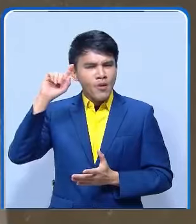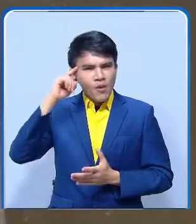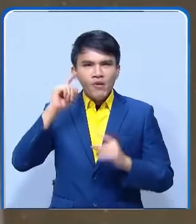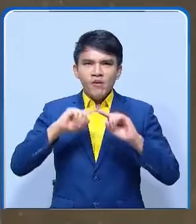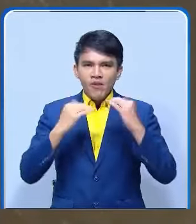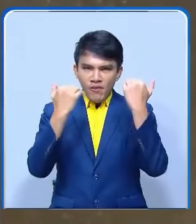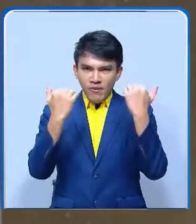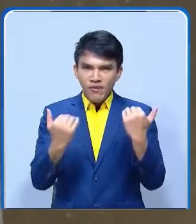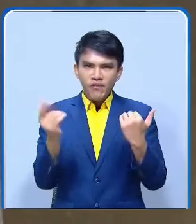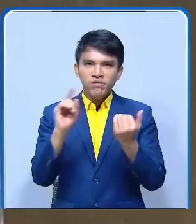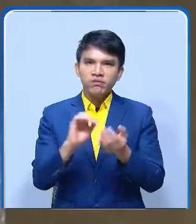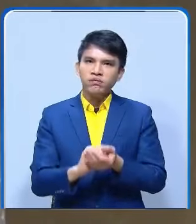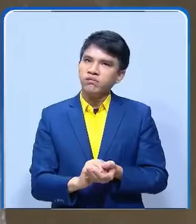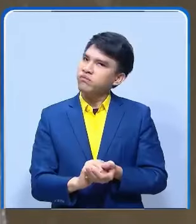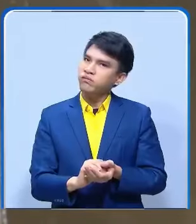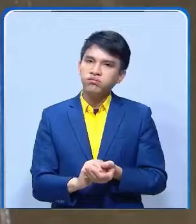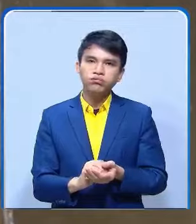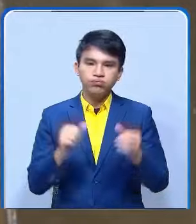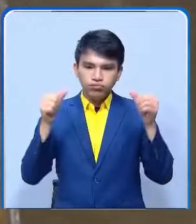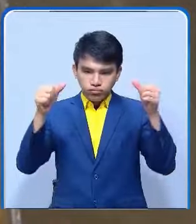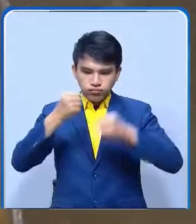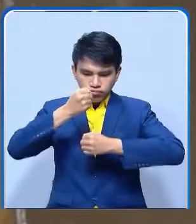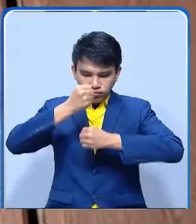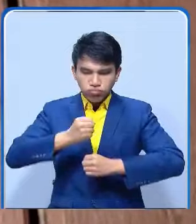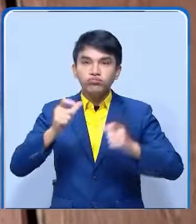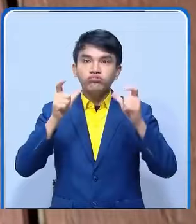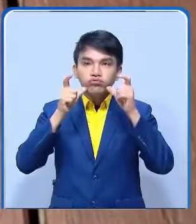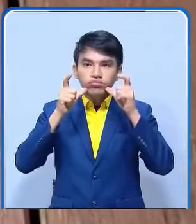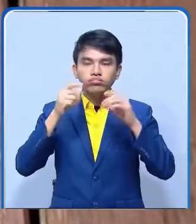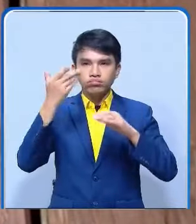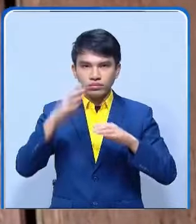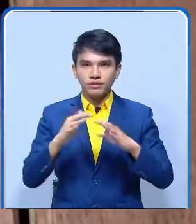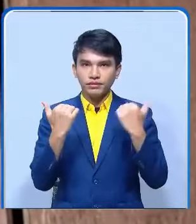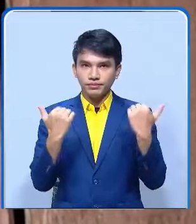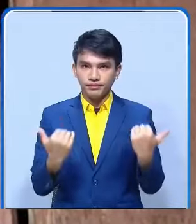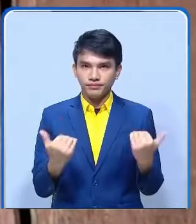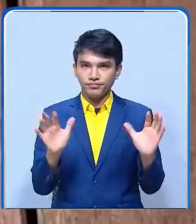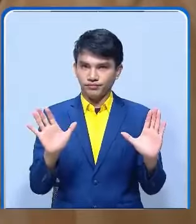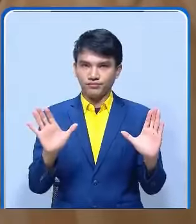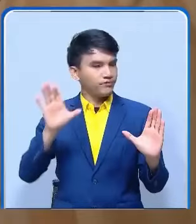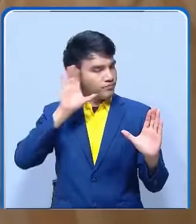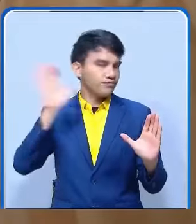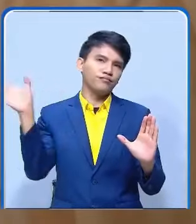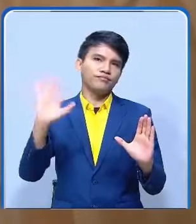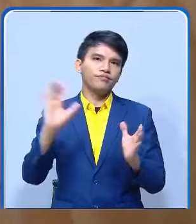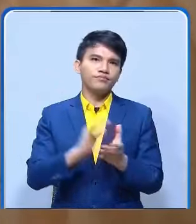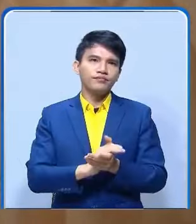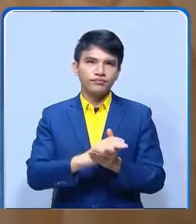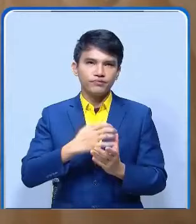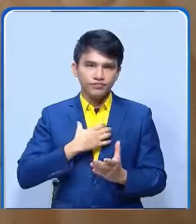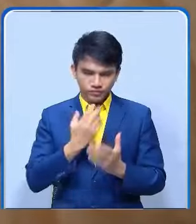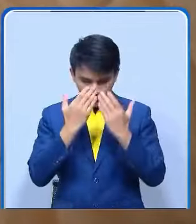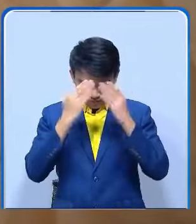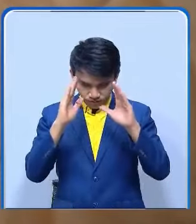ว่าคุณพี่ท่านนี้เนี่ยนำยันท้าวเวสสุวรรณปิดประตูไว้แล้ว โอ้ ไม่ได้ให้งมงายคุณผู้ชมอยากจะให้ช่วยไขปริศ